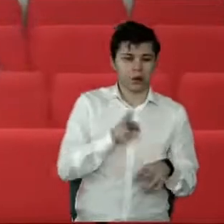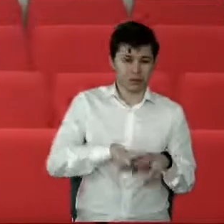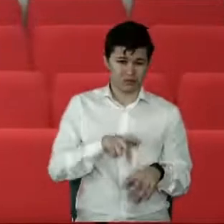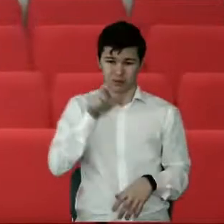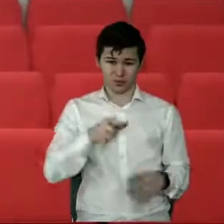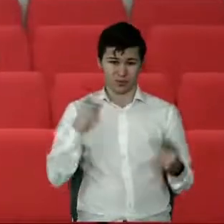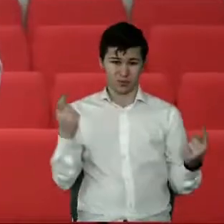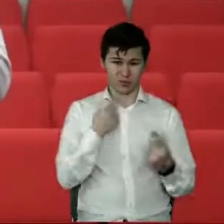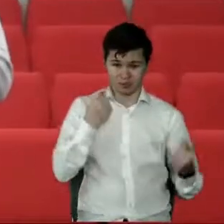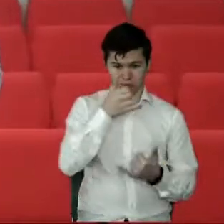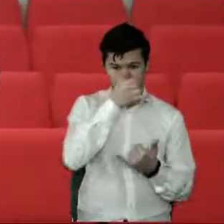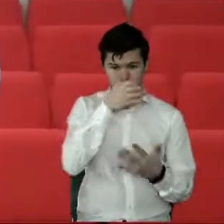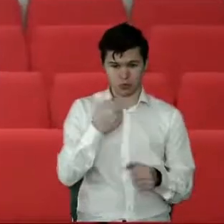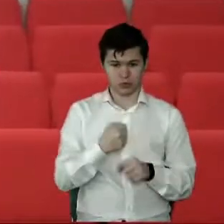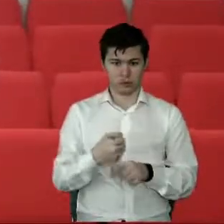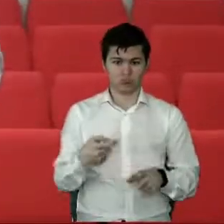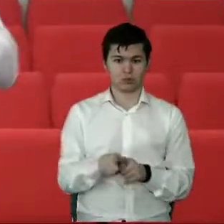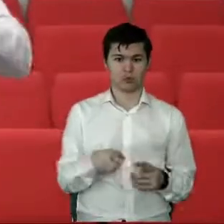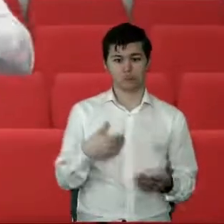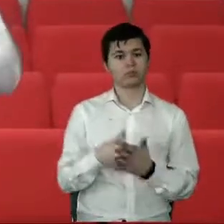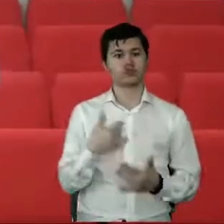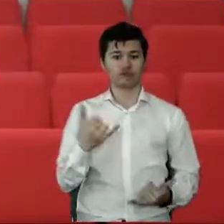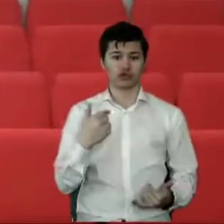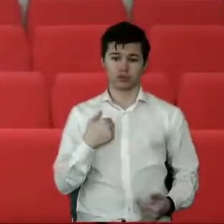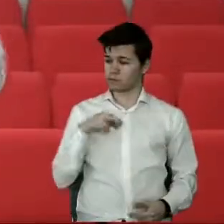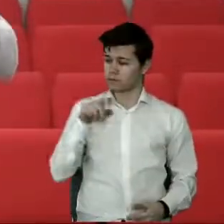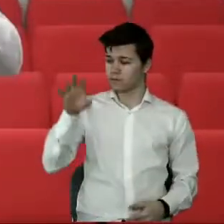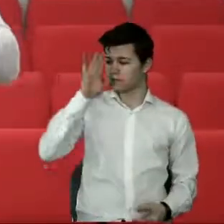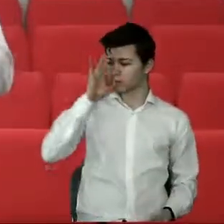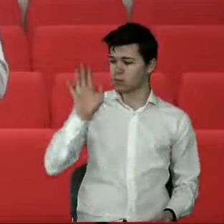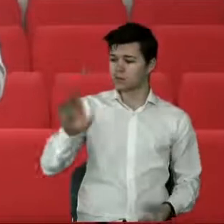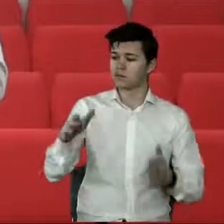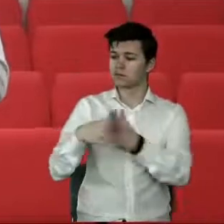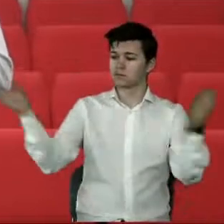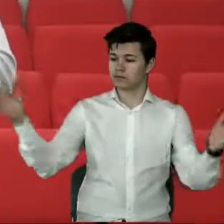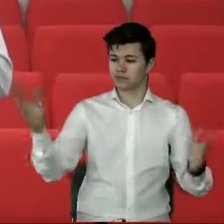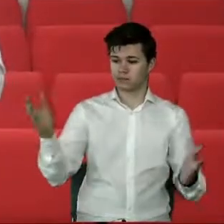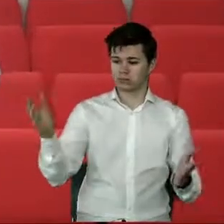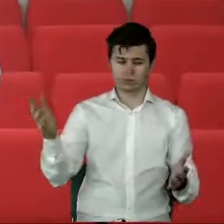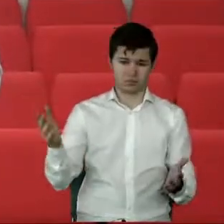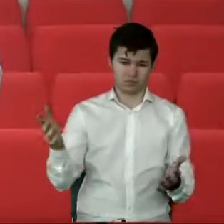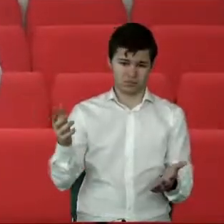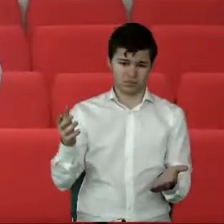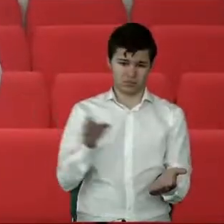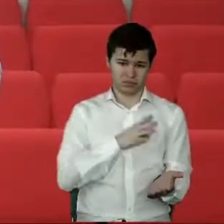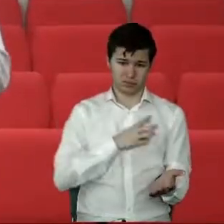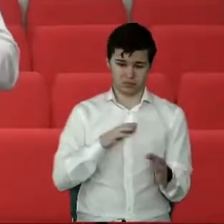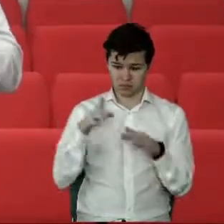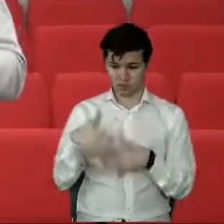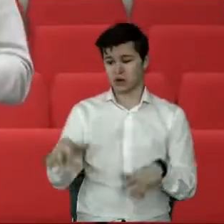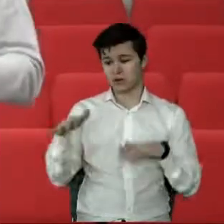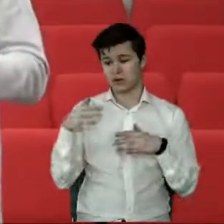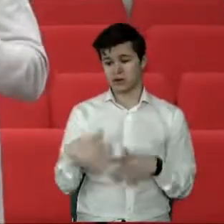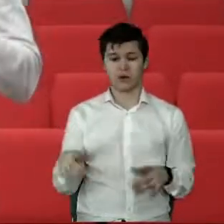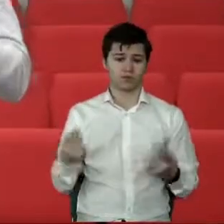исчерпывающий список всех подобных чудес, которые были произнесены по воле человеческой, хотя и совершаемой волей и силой Божьей. Тот же